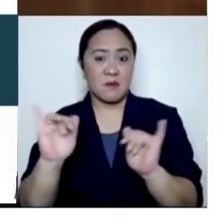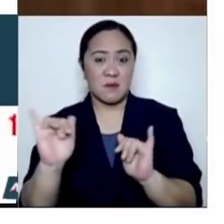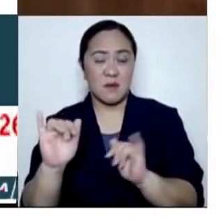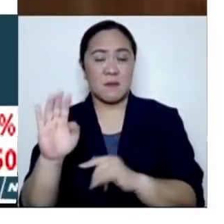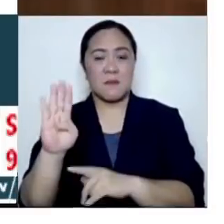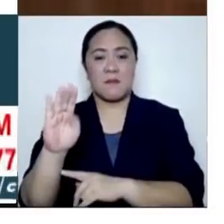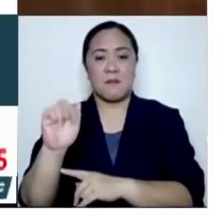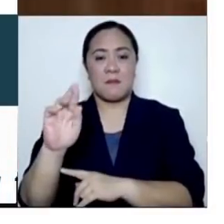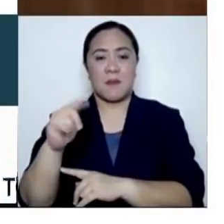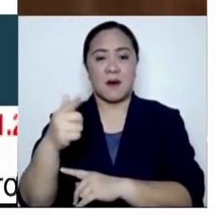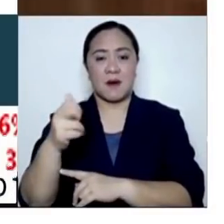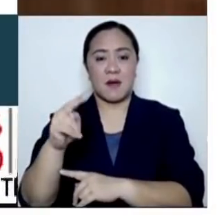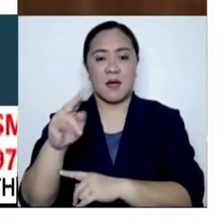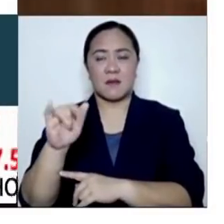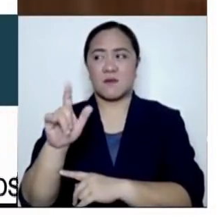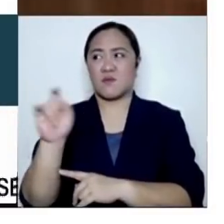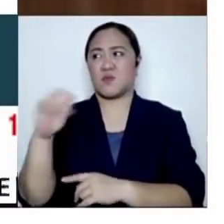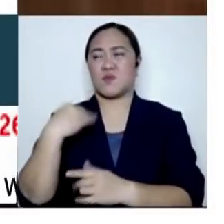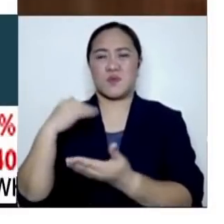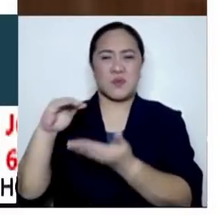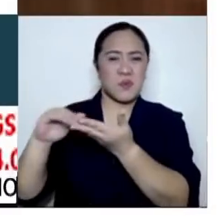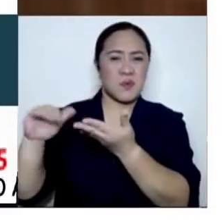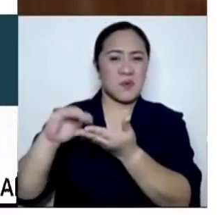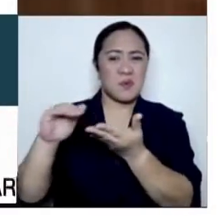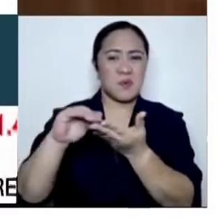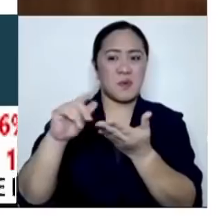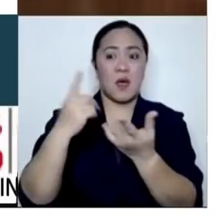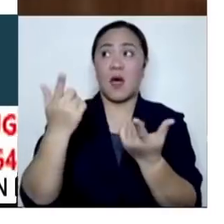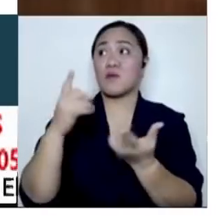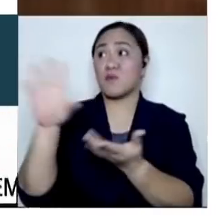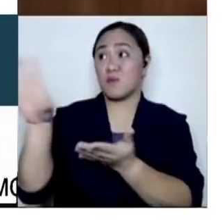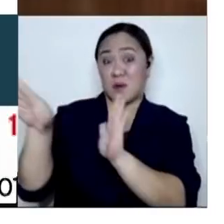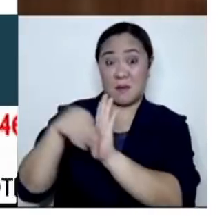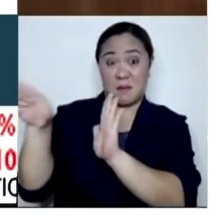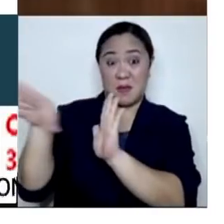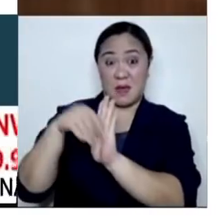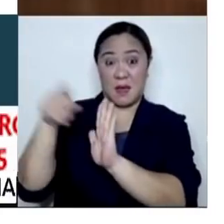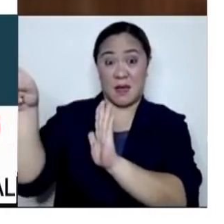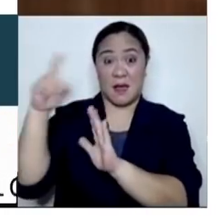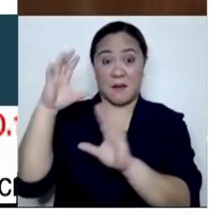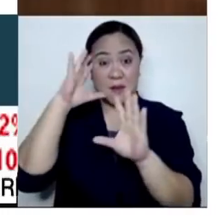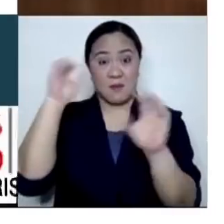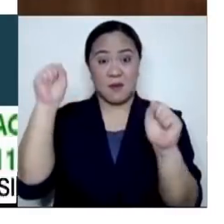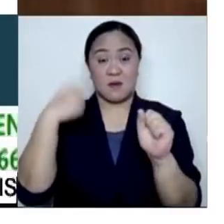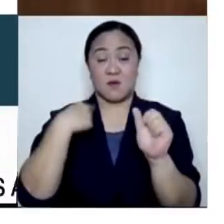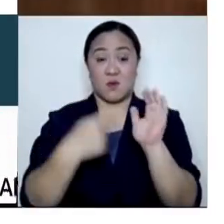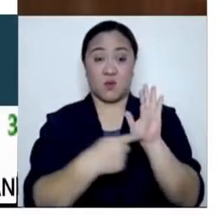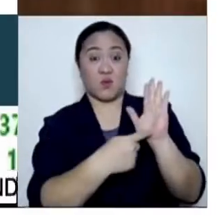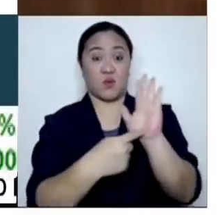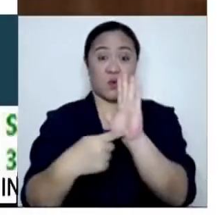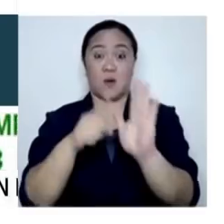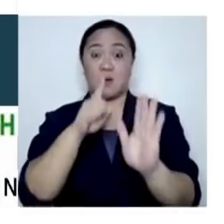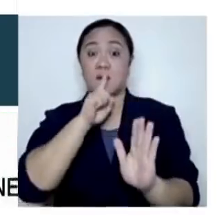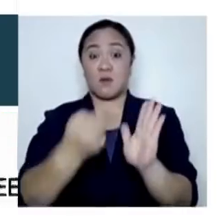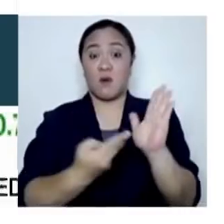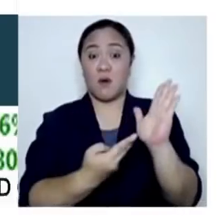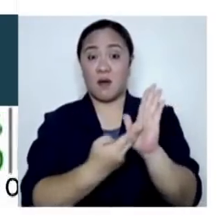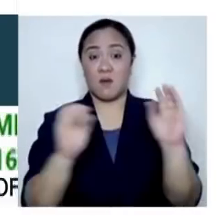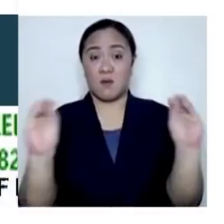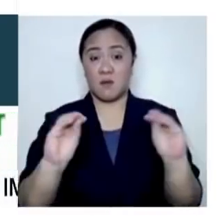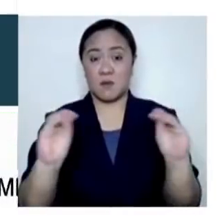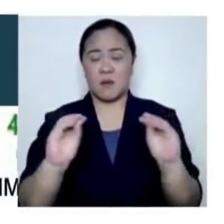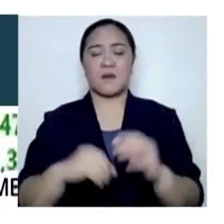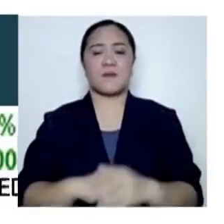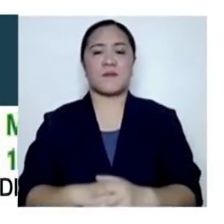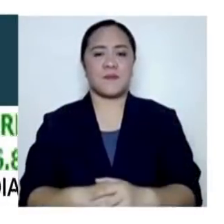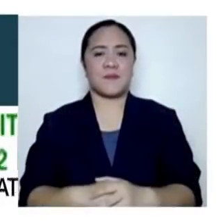Lahat siya mga yan, panay ilag, panay evasive, ginagaya nila ang Pangulo na ayaw pakita talaga ang katotohanan. Senator, we're going to tackle all those in a bit, but